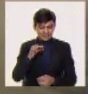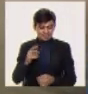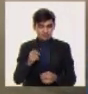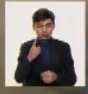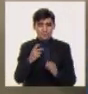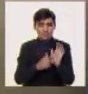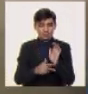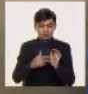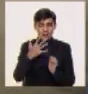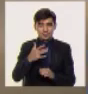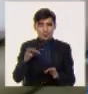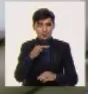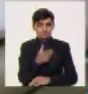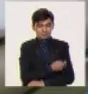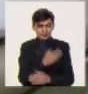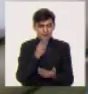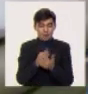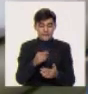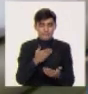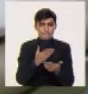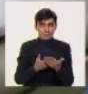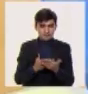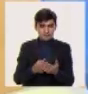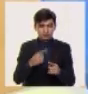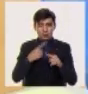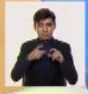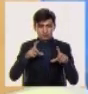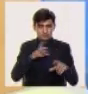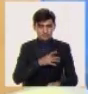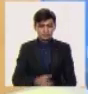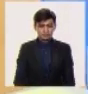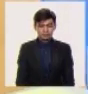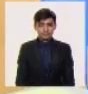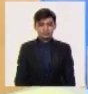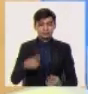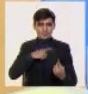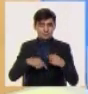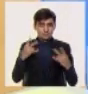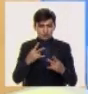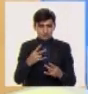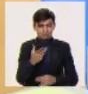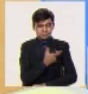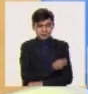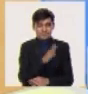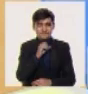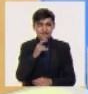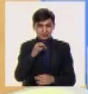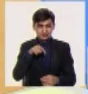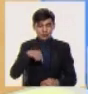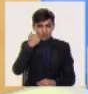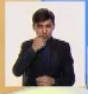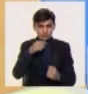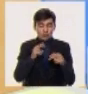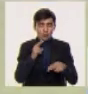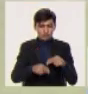180 топ-менеджеров показали таким образом пример остальным сотрудникам. Нам очень нужны вакцины, и есть надежда, что к концу этого года у нас